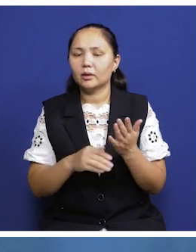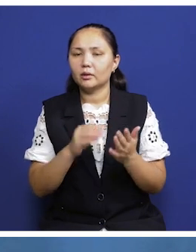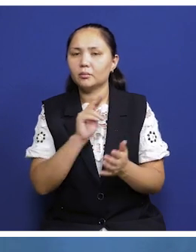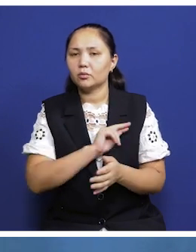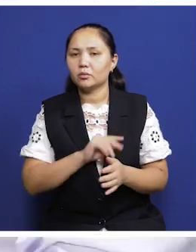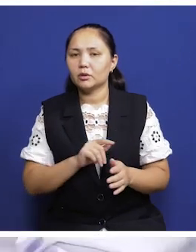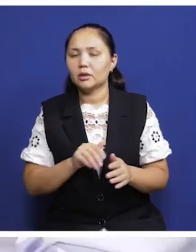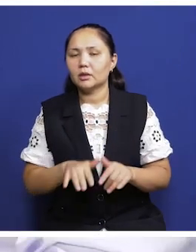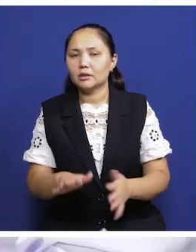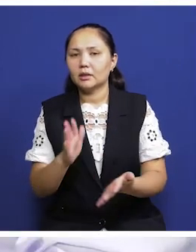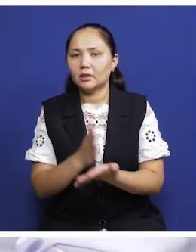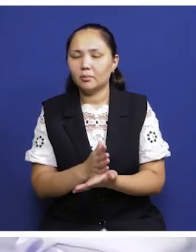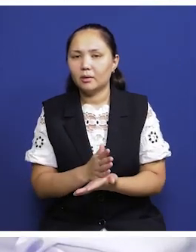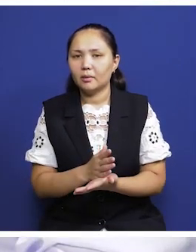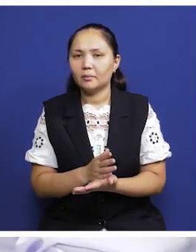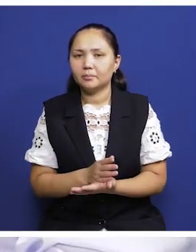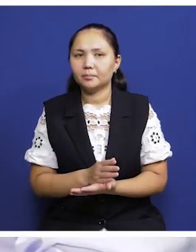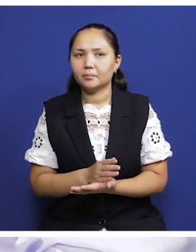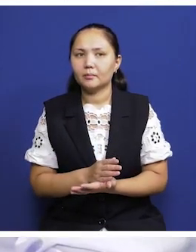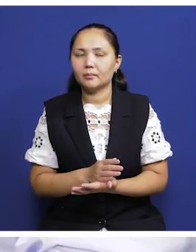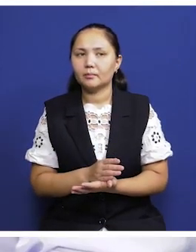Сіз алыс па?